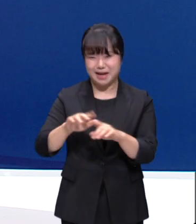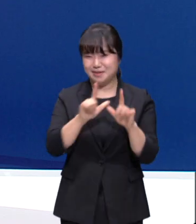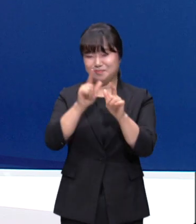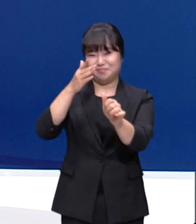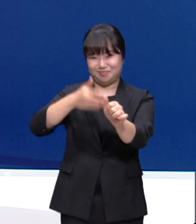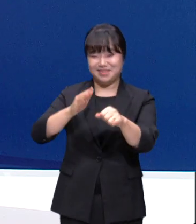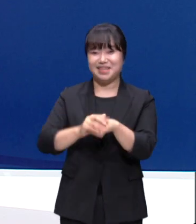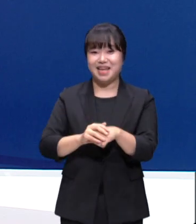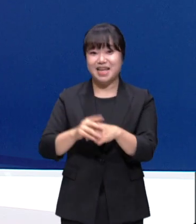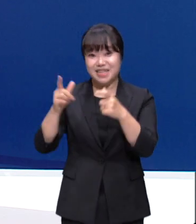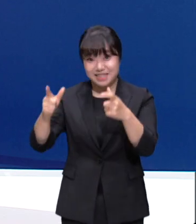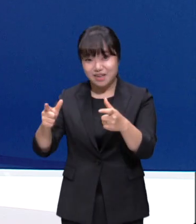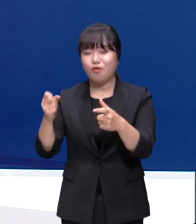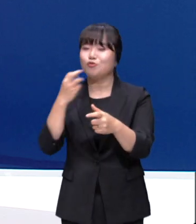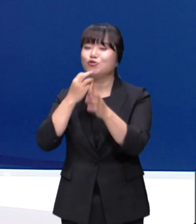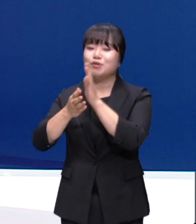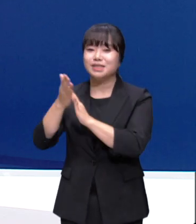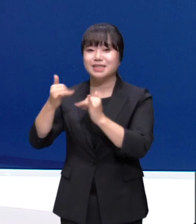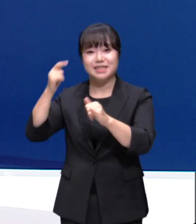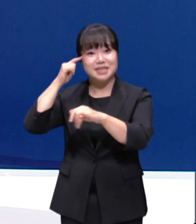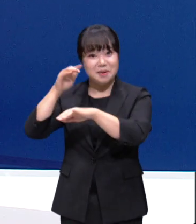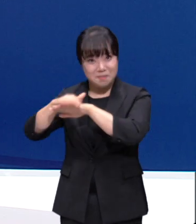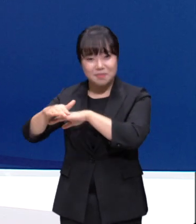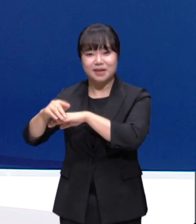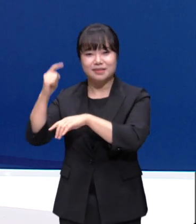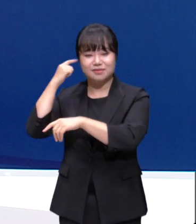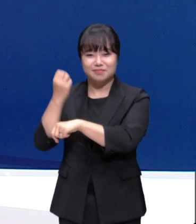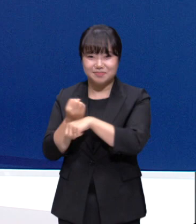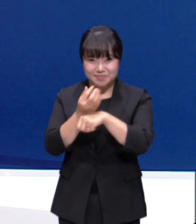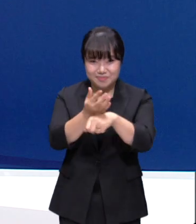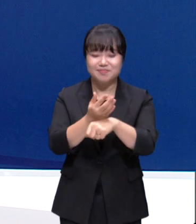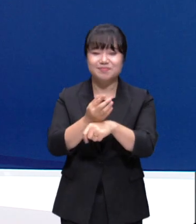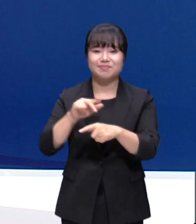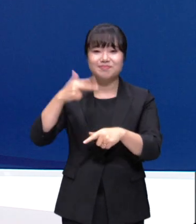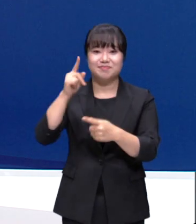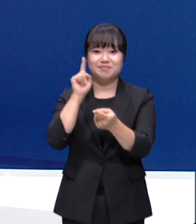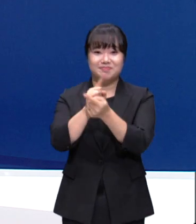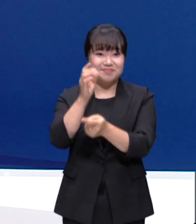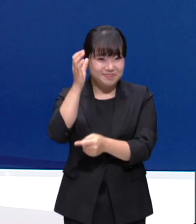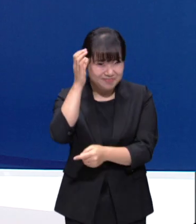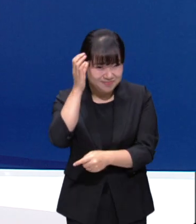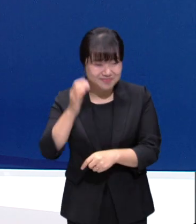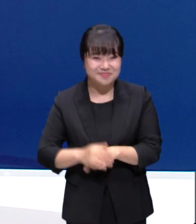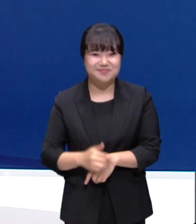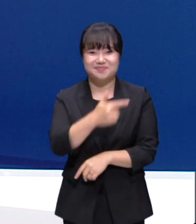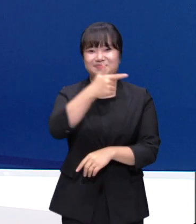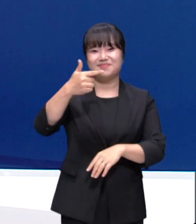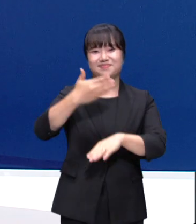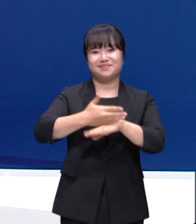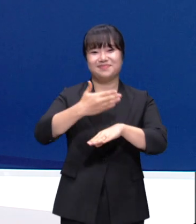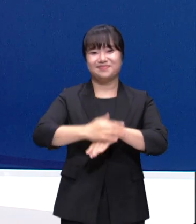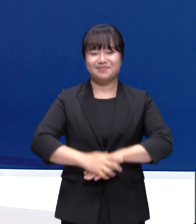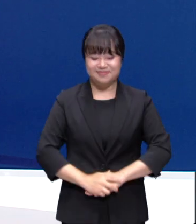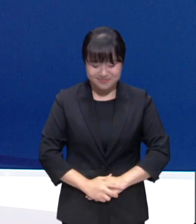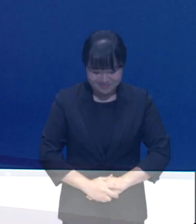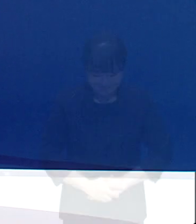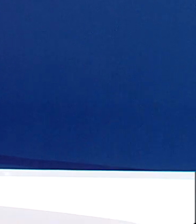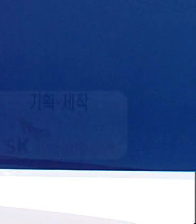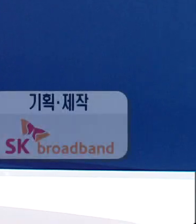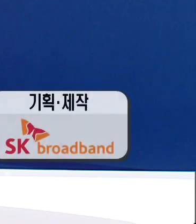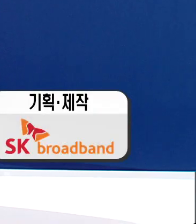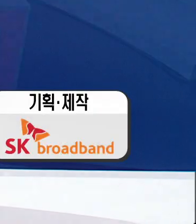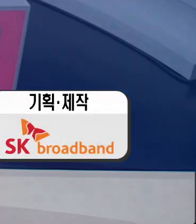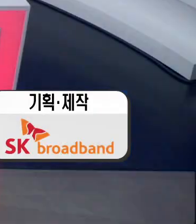바랍니다. 네, 저희는 지역주민, 더 나아가 서울시민의 가치를 담은 소식으로 다음 주 찾아뵙겠습니다. 시청해주신 여러분 고맙습니다.